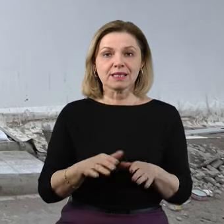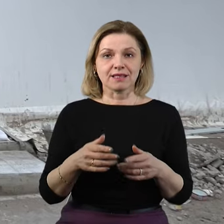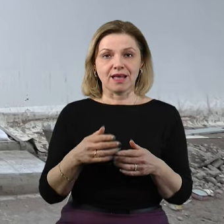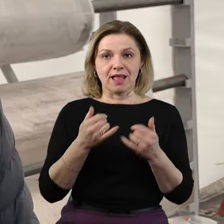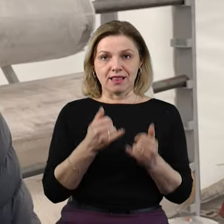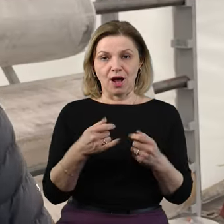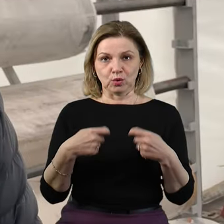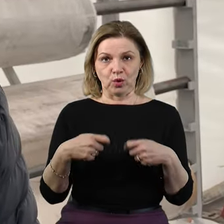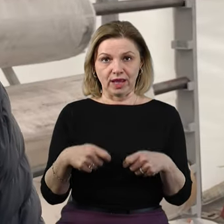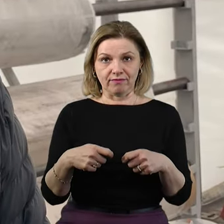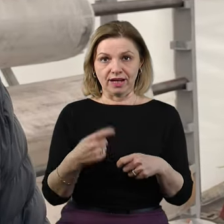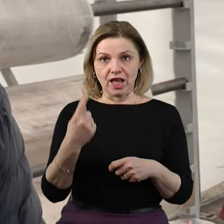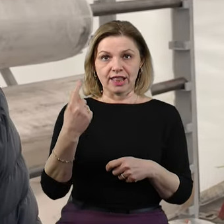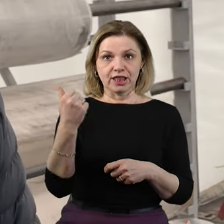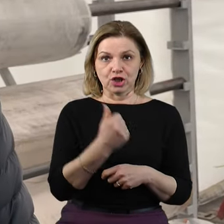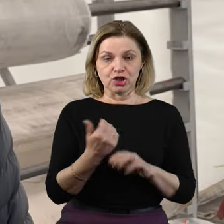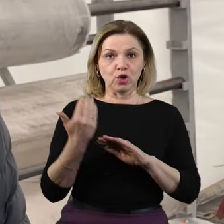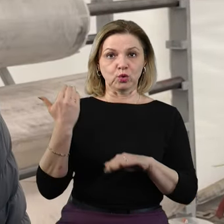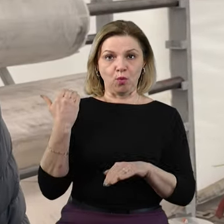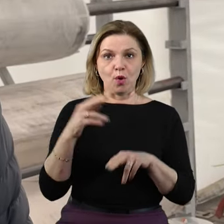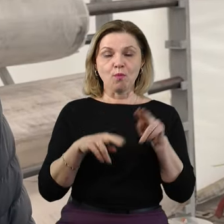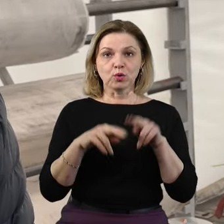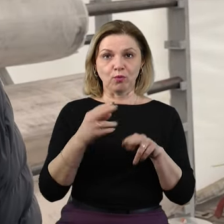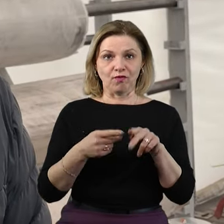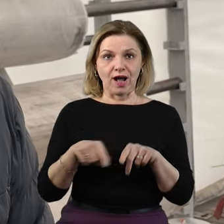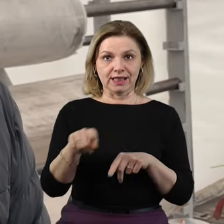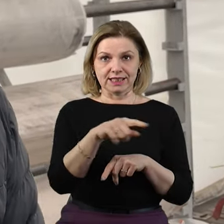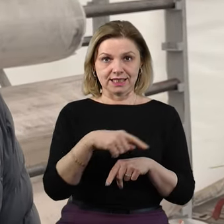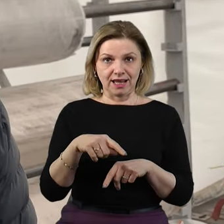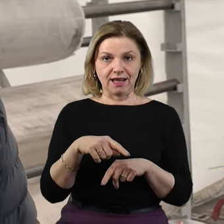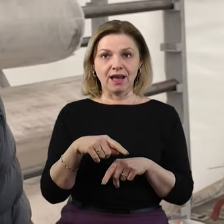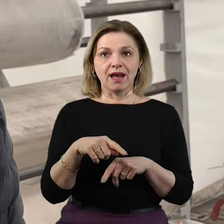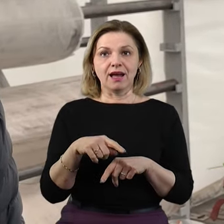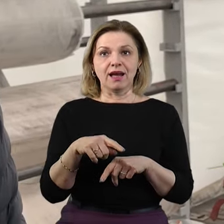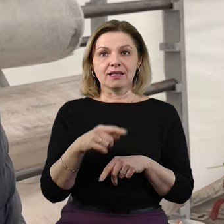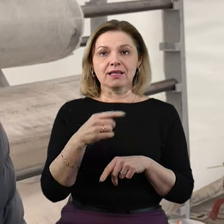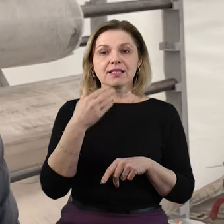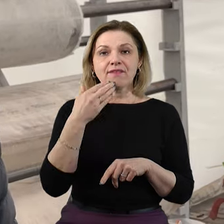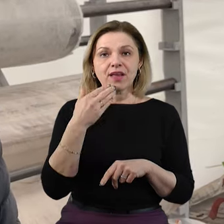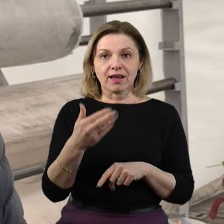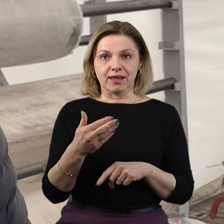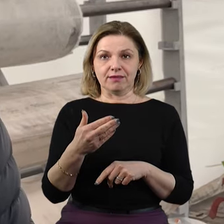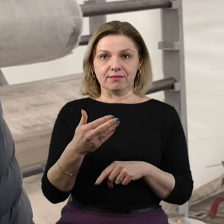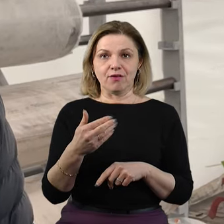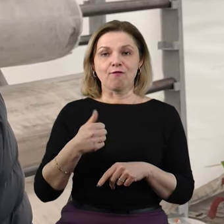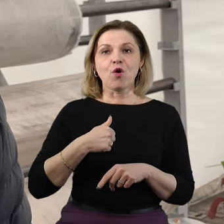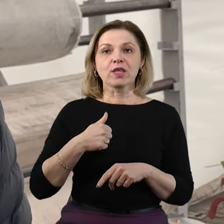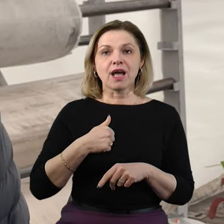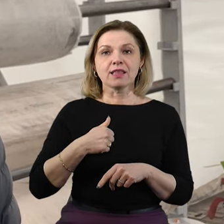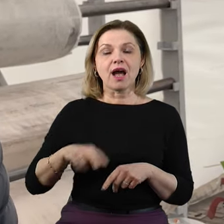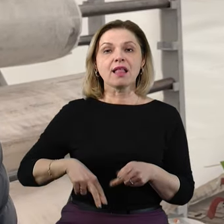торгівлі Тиждень тому ми збудували цей МАФ завдяки